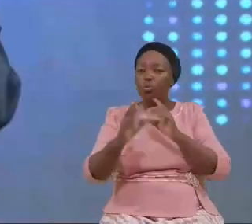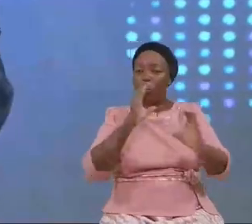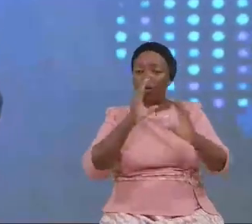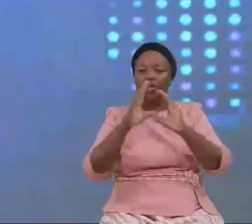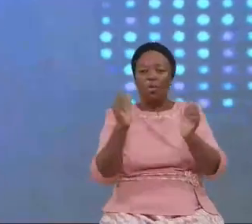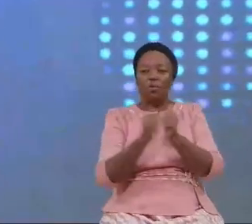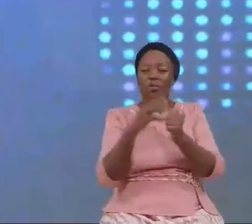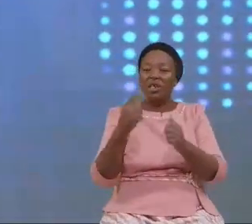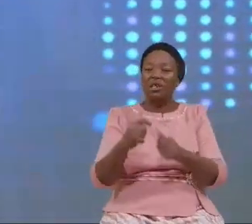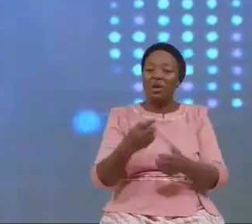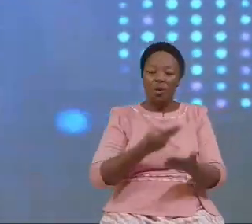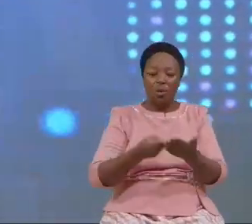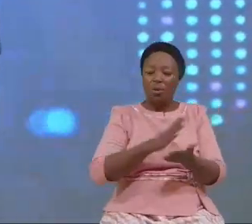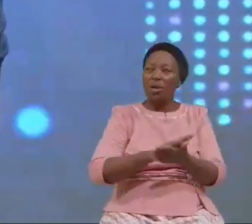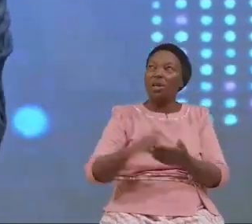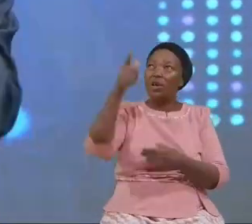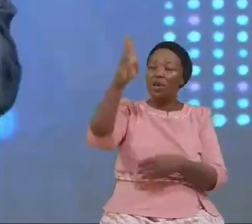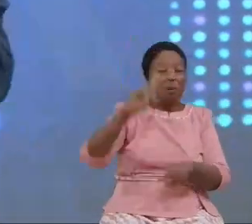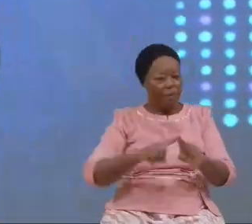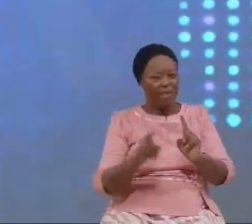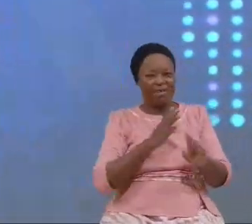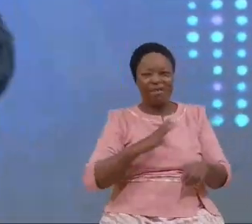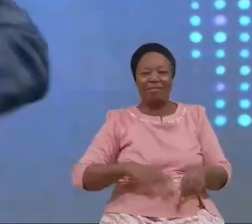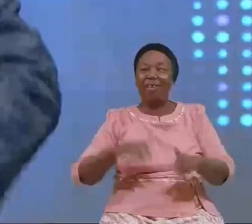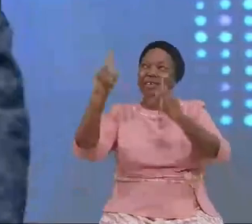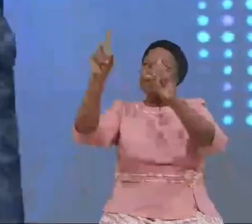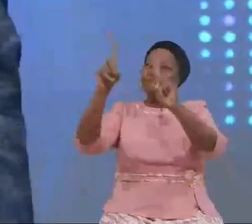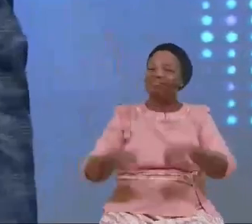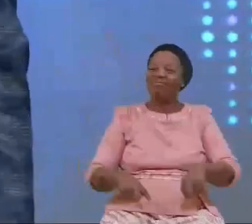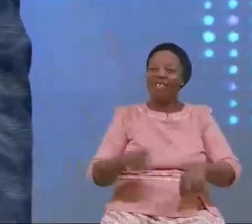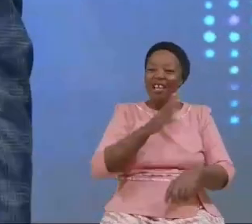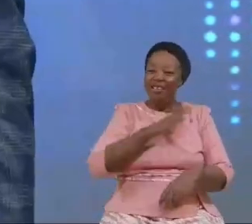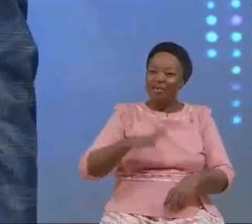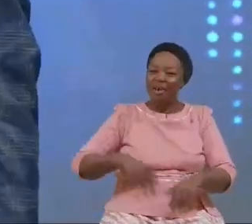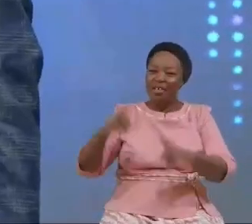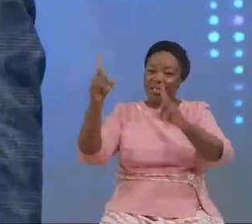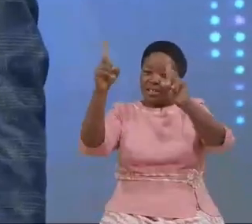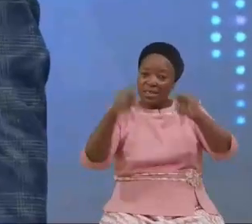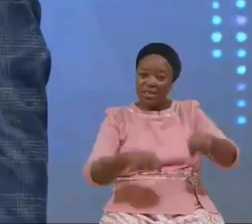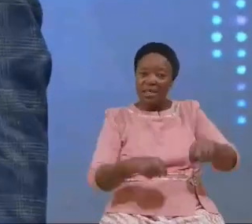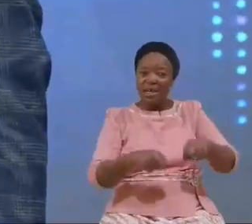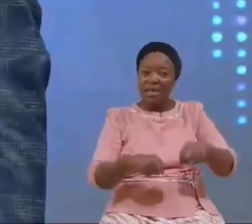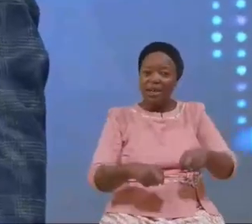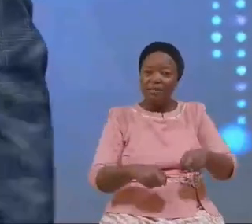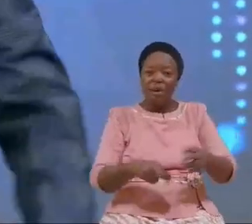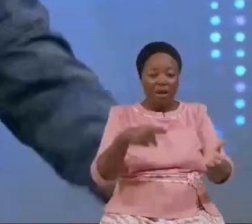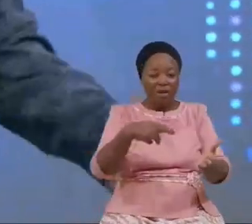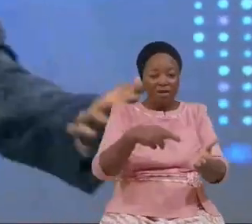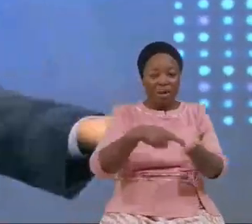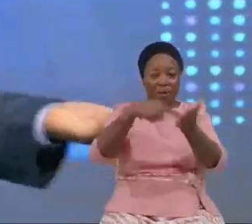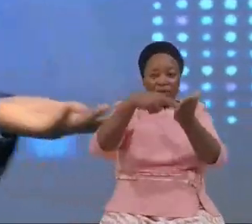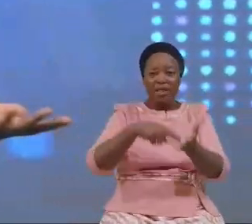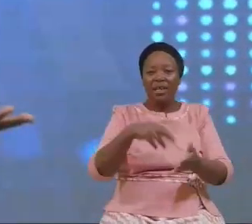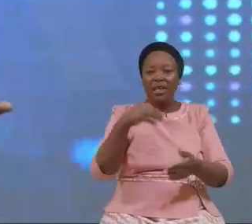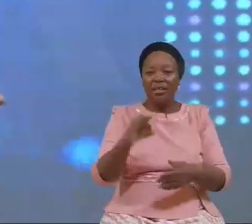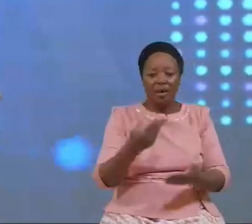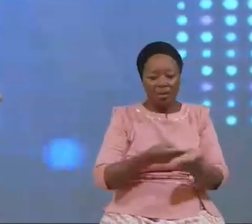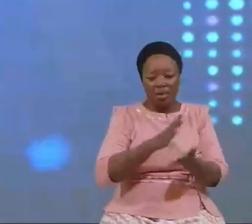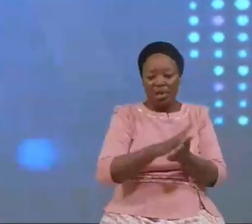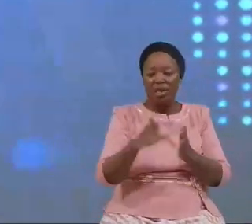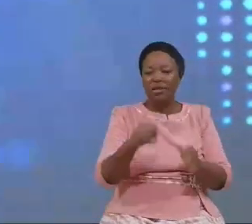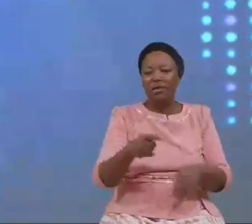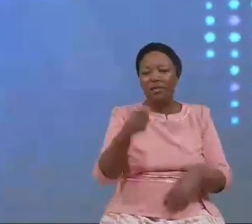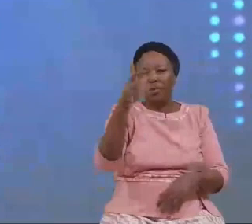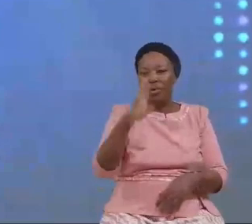mes Christ est venu chris est venu représentant la sainteté de Dieu Christ est